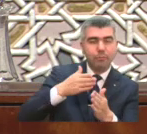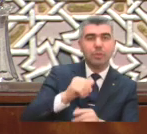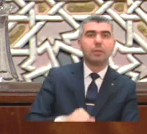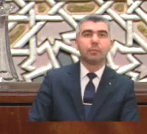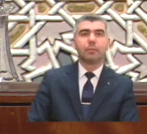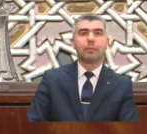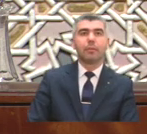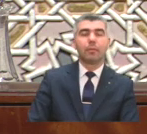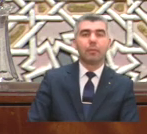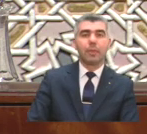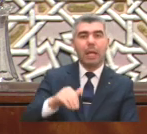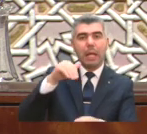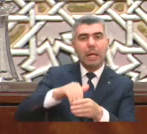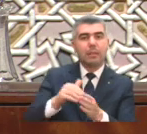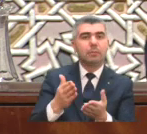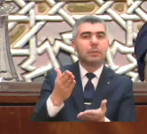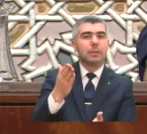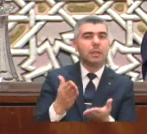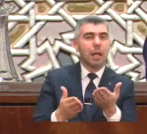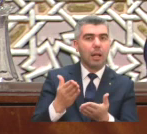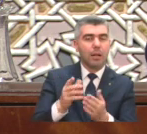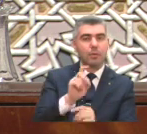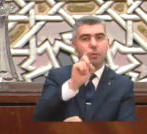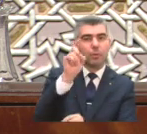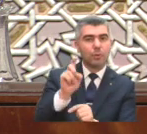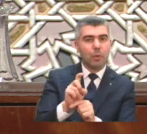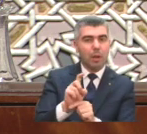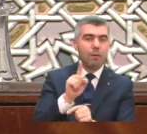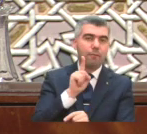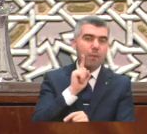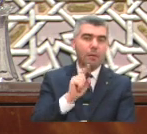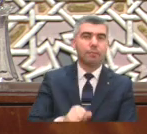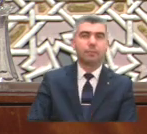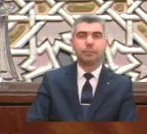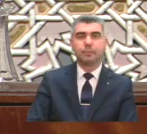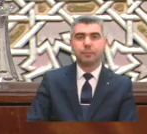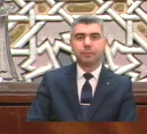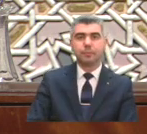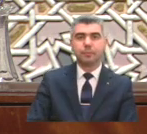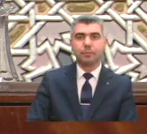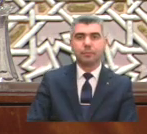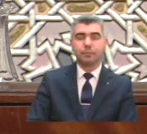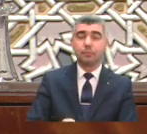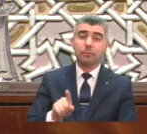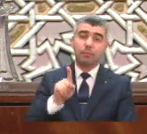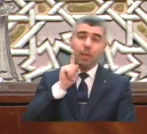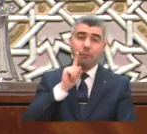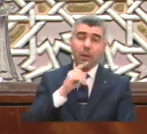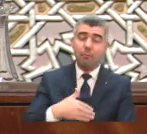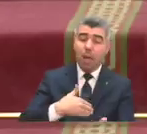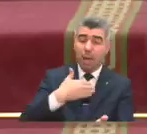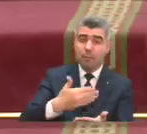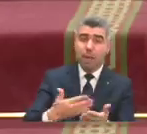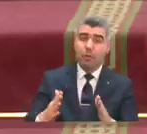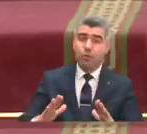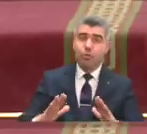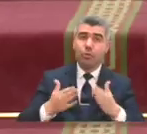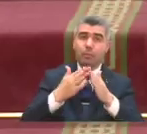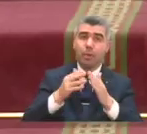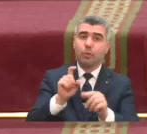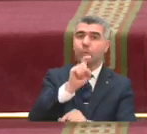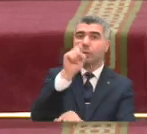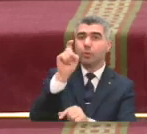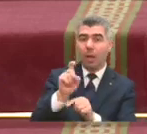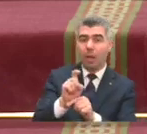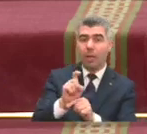الفريق الاستقلالي الوحدة والتعادلية. تفضلوا السيدة النائبة المحترمة. عن النساء الحوامل بالمناطق الجبلية نسائلكم،